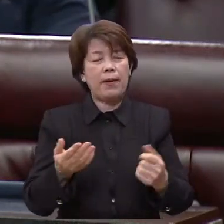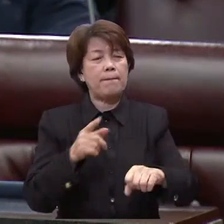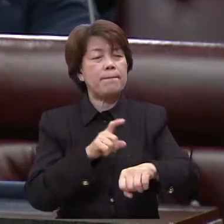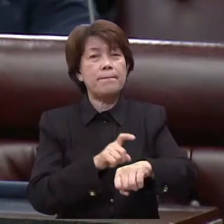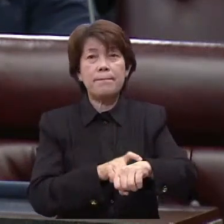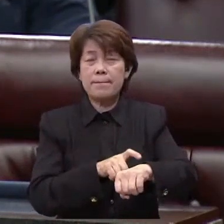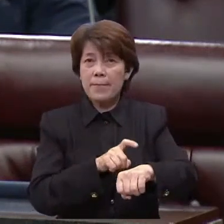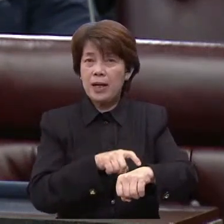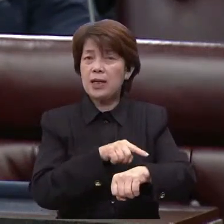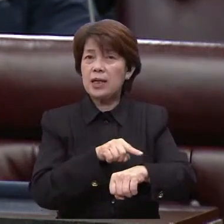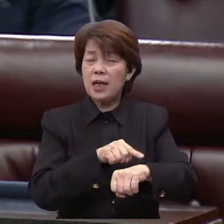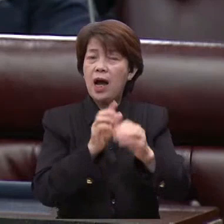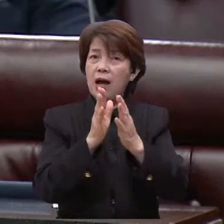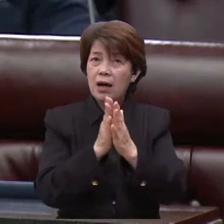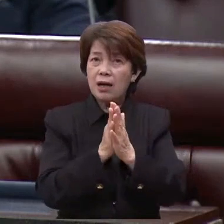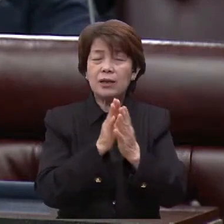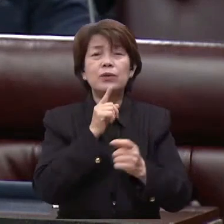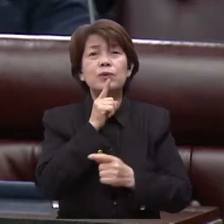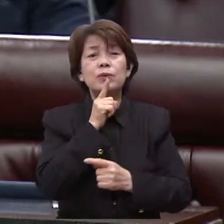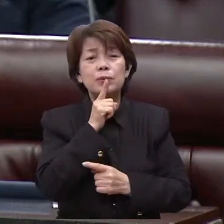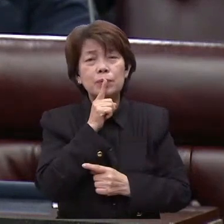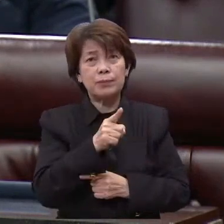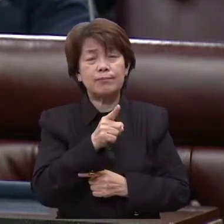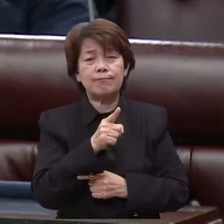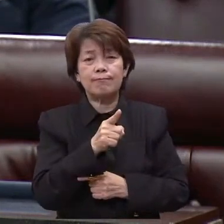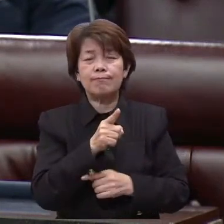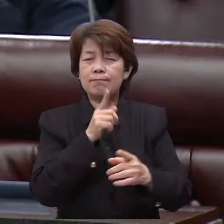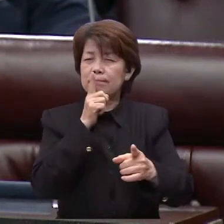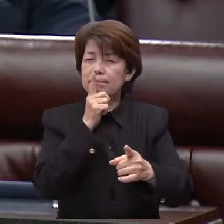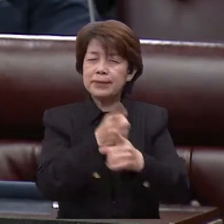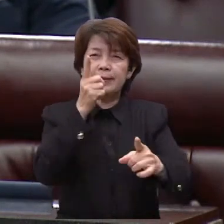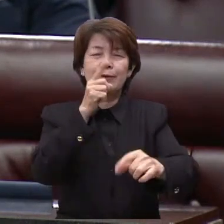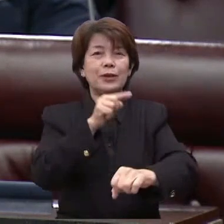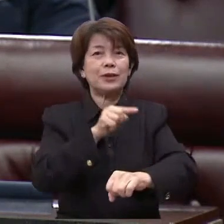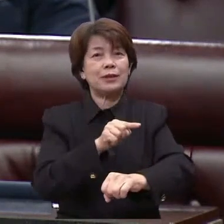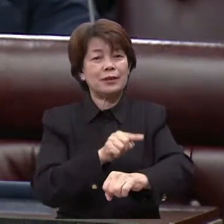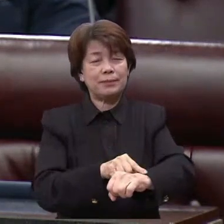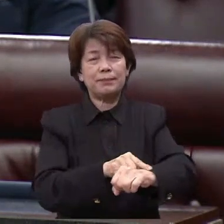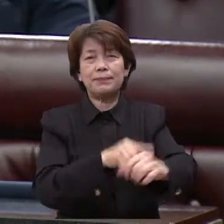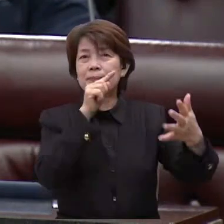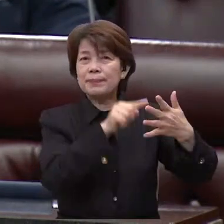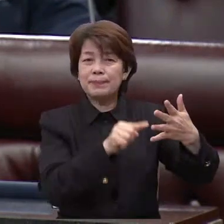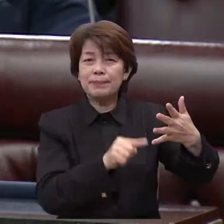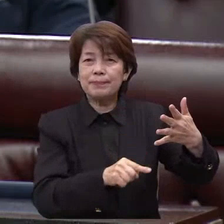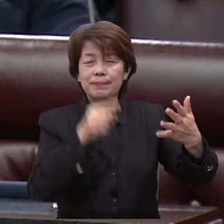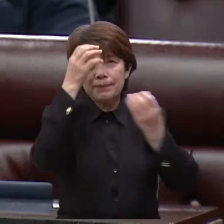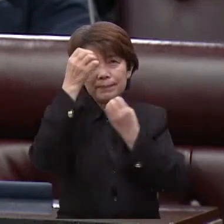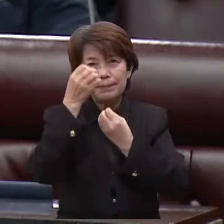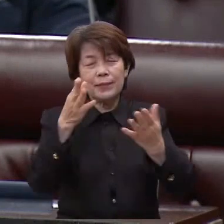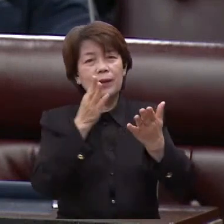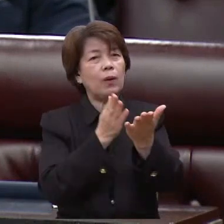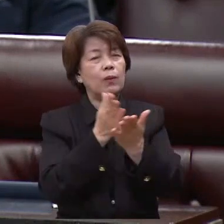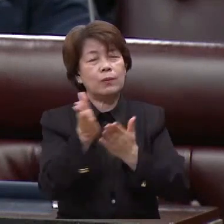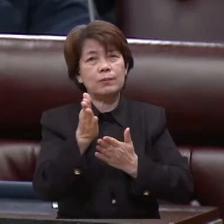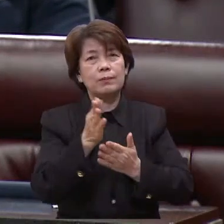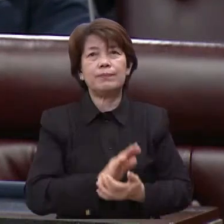atau dengan izin near time update yang EE dan akan dikemas kini secara berkala